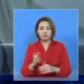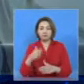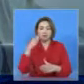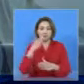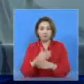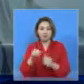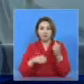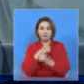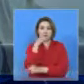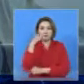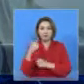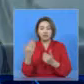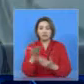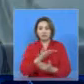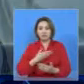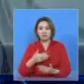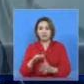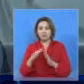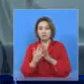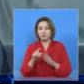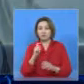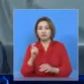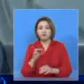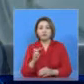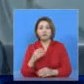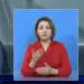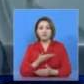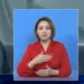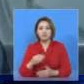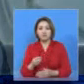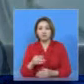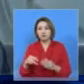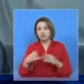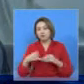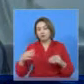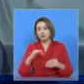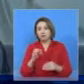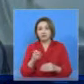помогать материально именно нашим сельхозтоваропроизводителям. Это наши откормные площадки, это наши